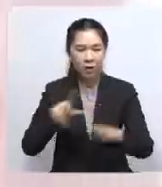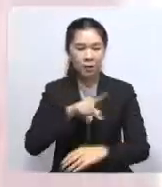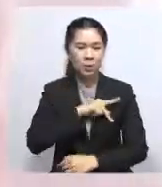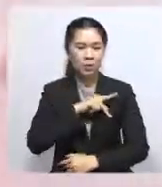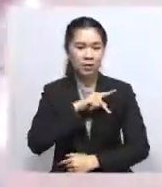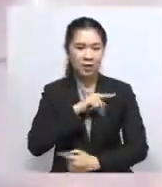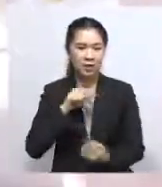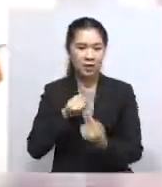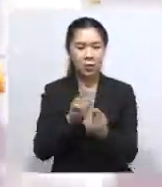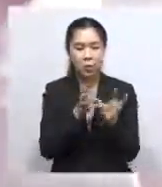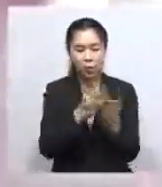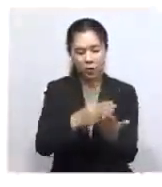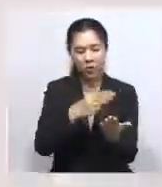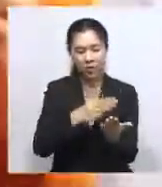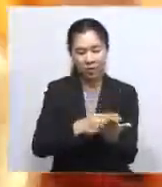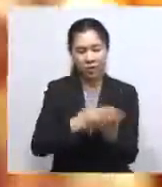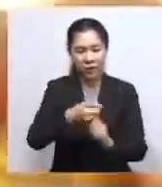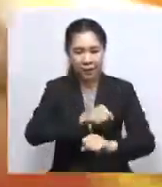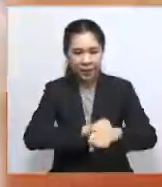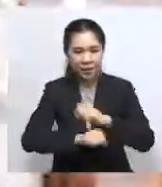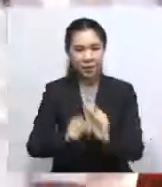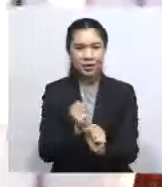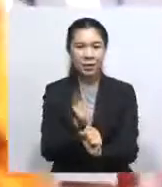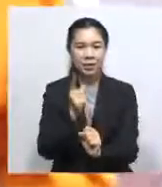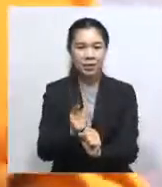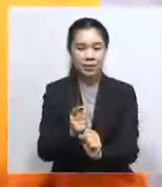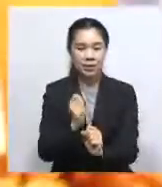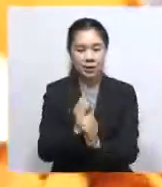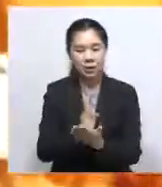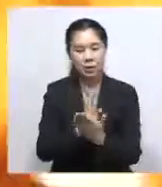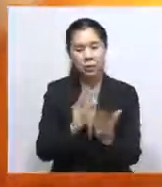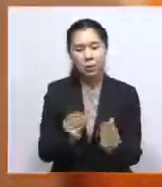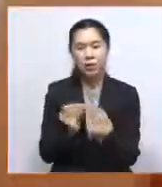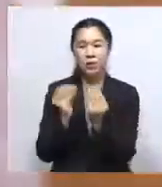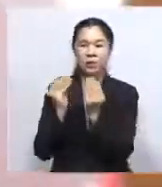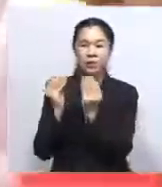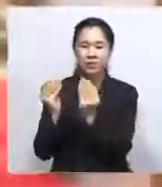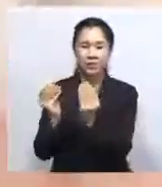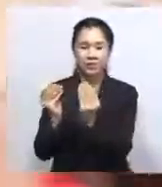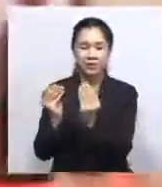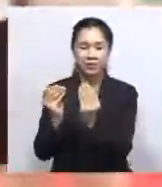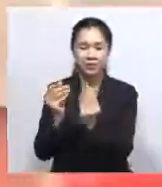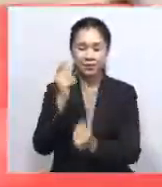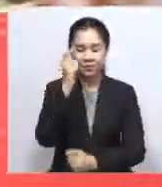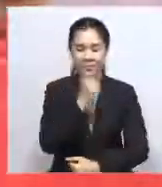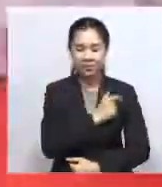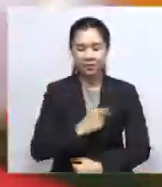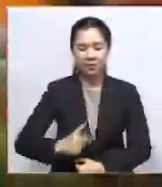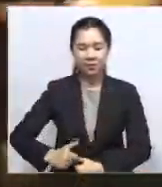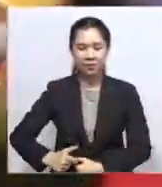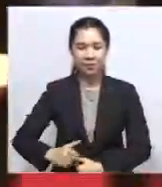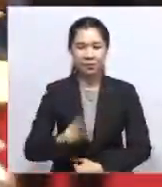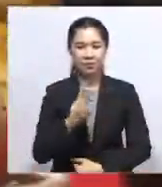นาทางด้านวิชาการและการปฏิบัติรวมทั้งถวายเป็นพระราชกุศลแด่พระบาทสมเด็จพระประมินทรมหาภูมิพลอดุลย